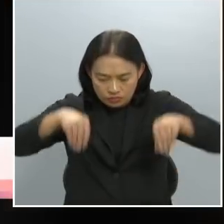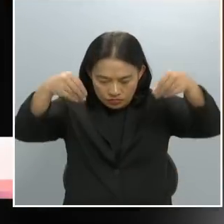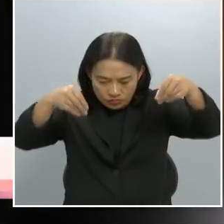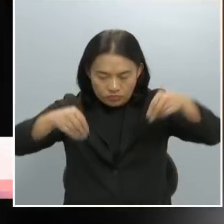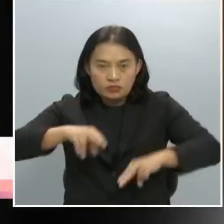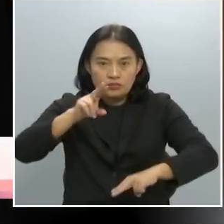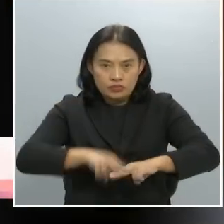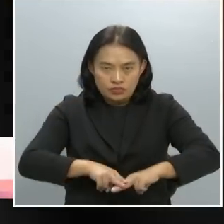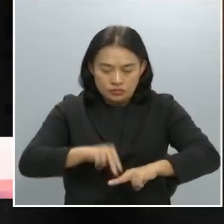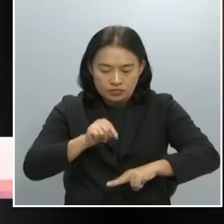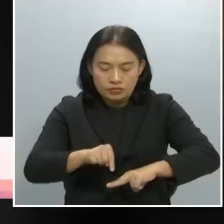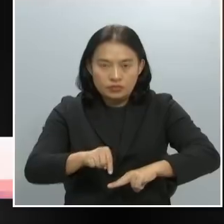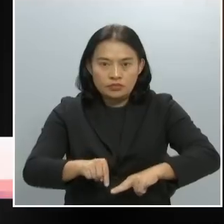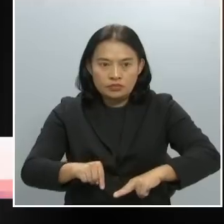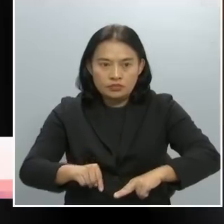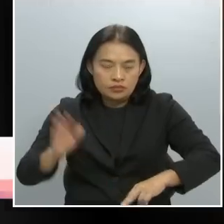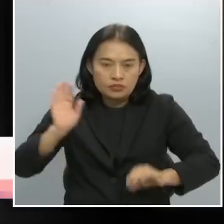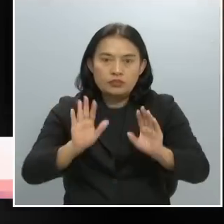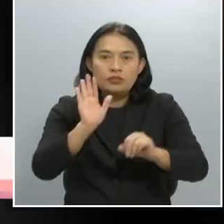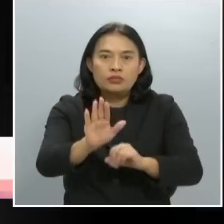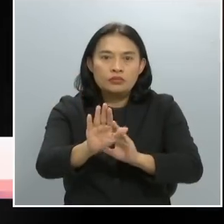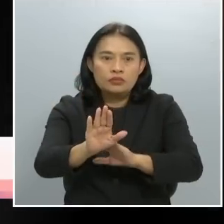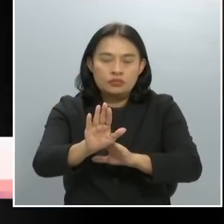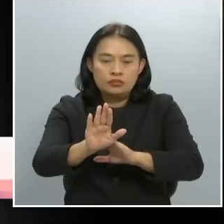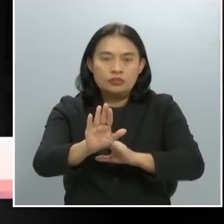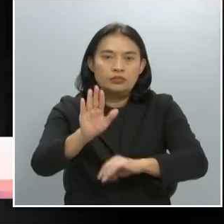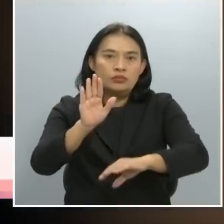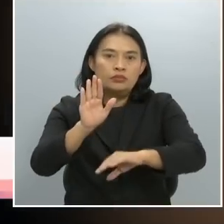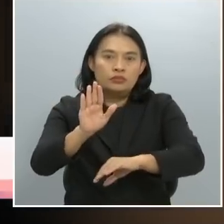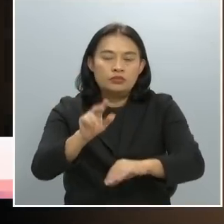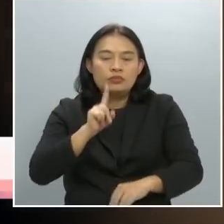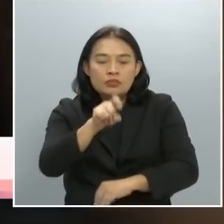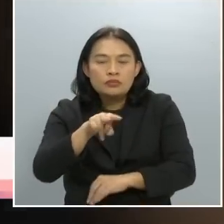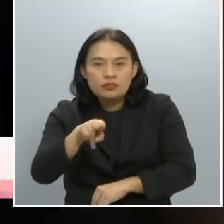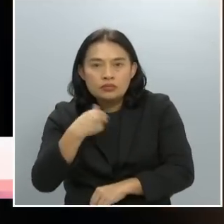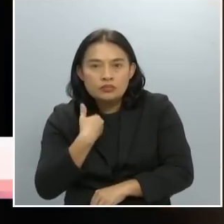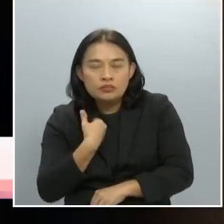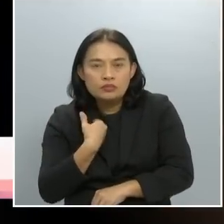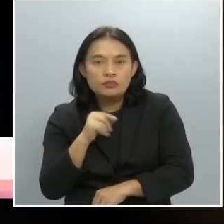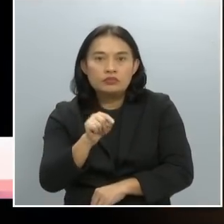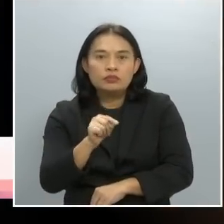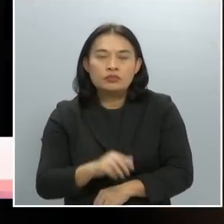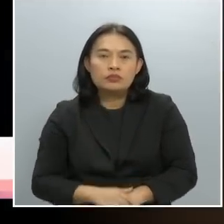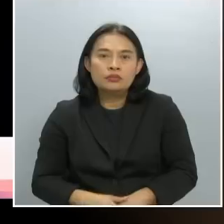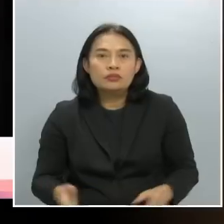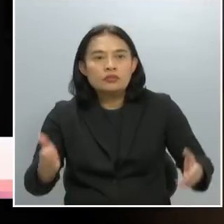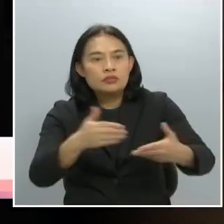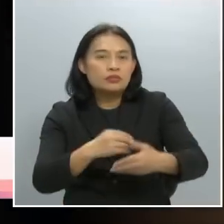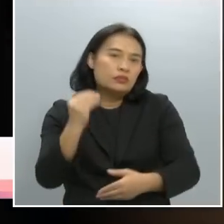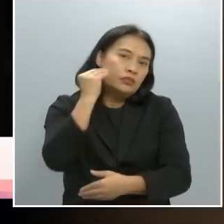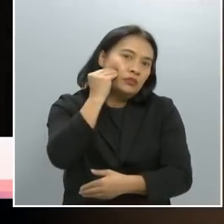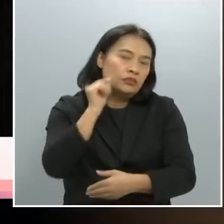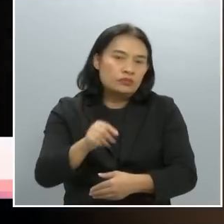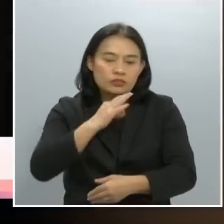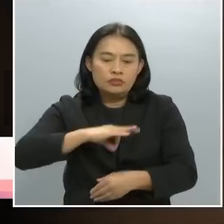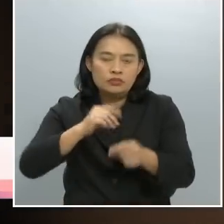นั่งเขาก็เอามือแตะที่หลังเราเลยวันที่นี้เขาก็ถามว่าหนูมีแฟนไหมหลังจากนั้นนะคะก็เลยแบบมากอดเขาหอมแก้มแล้วก็เริ่มตั้งหิดใจแ